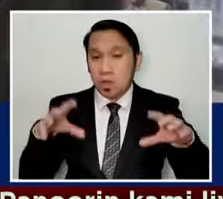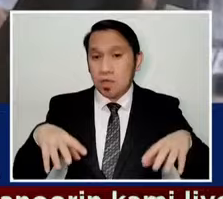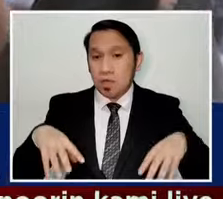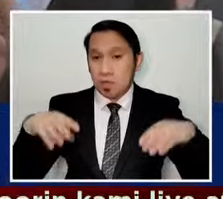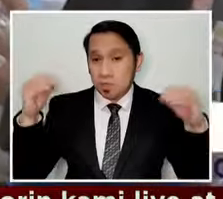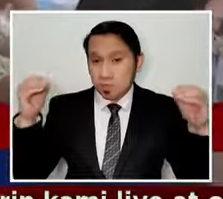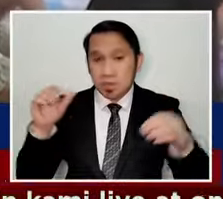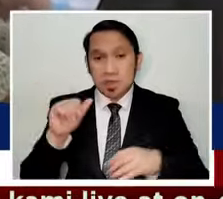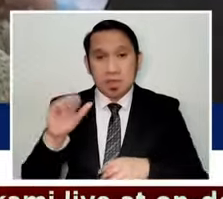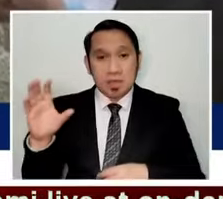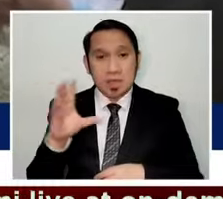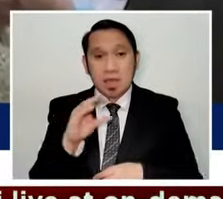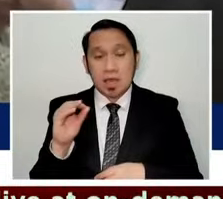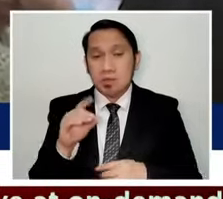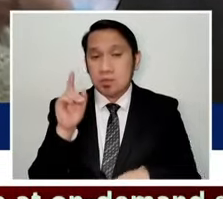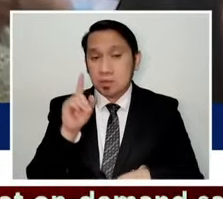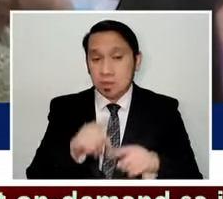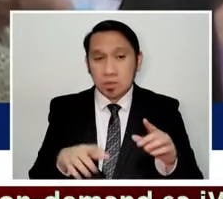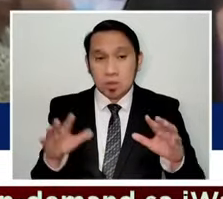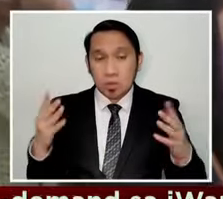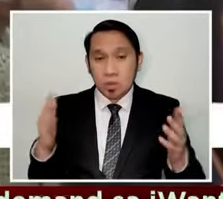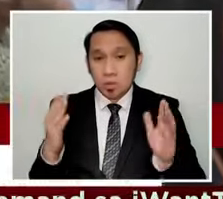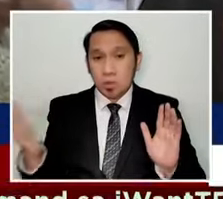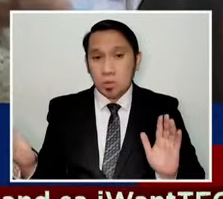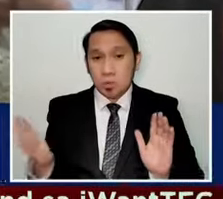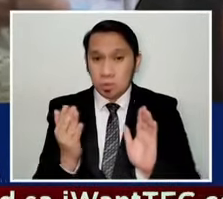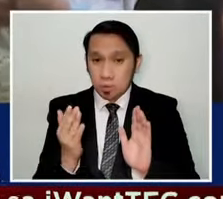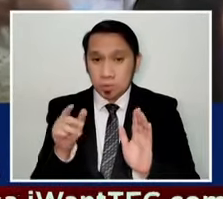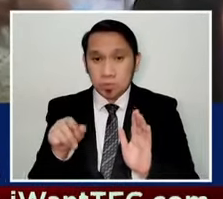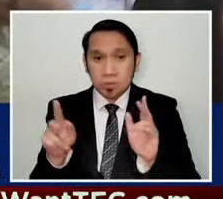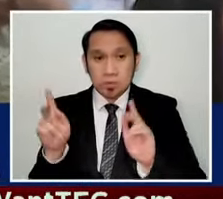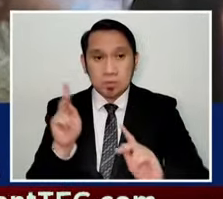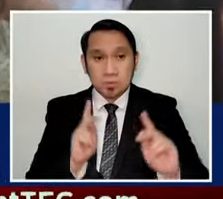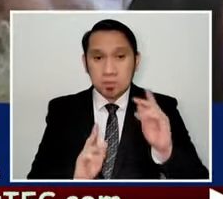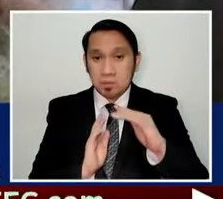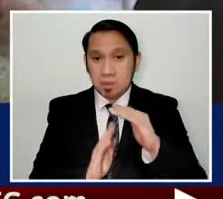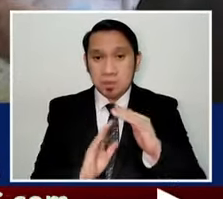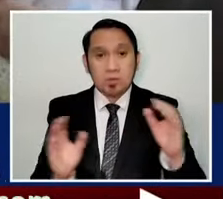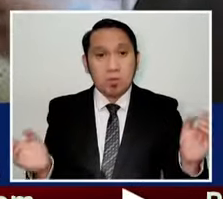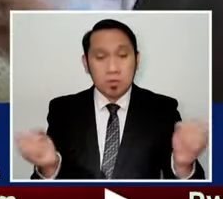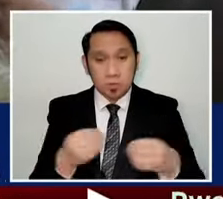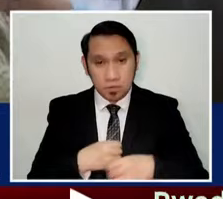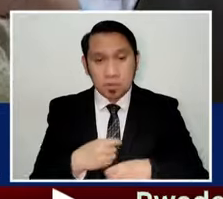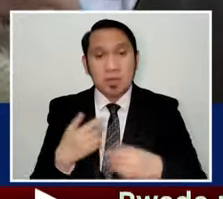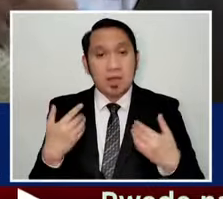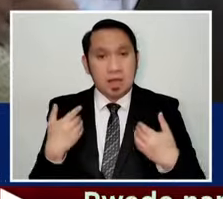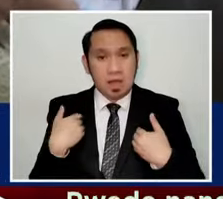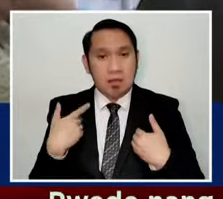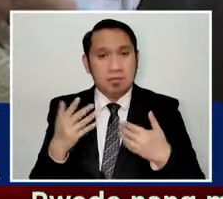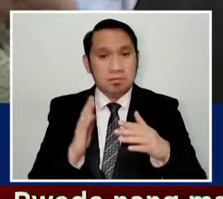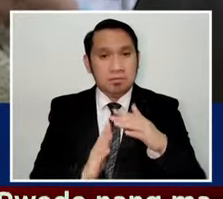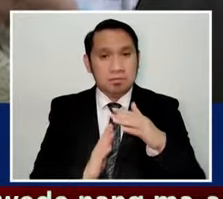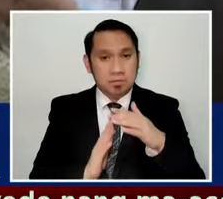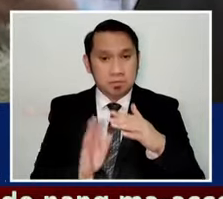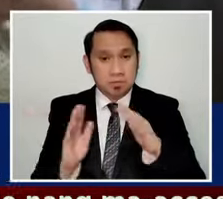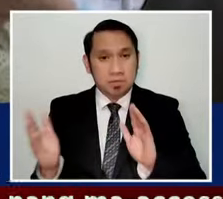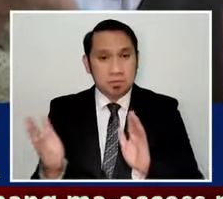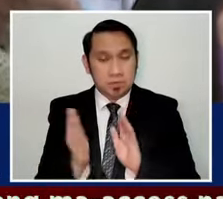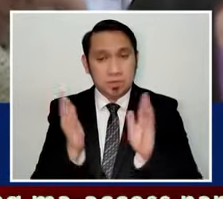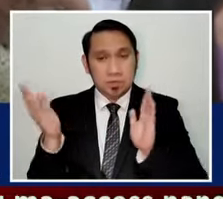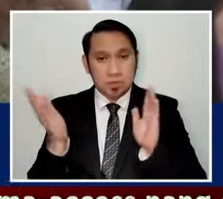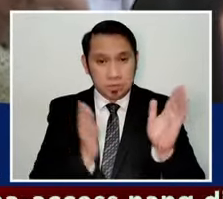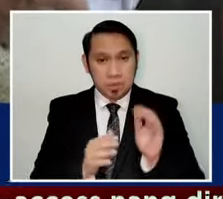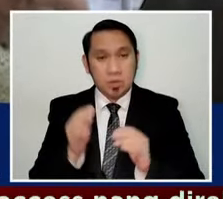at hindi pwedeng walang haharap sa publiko sa mga ahensyang may frontline services kagaya nito,